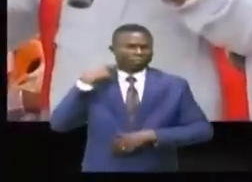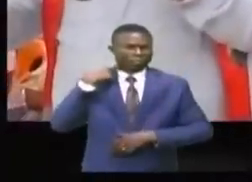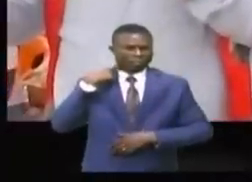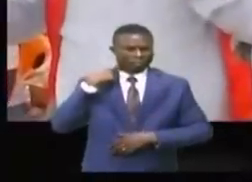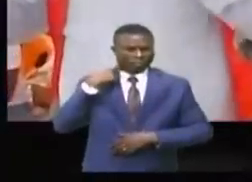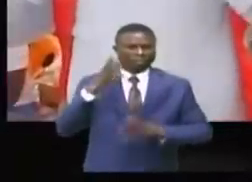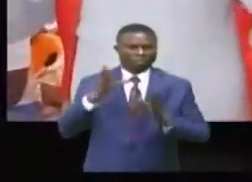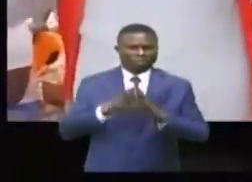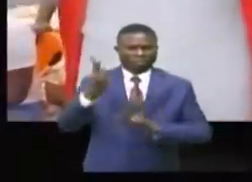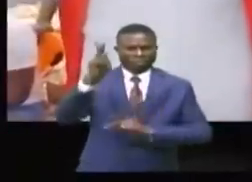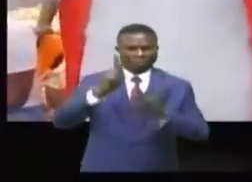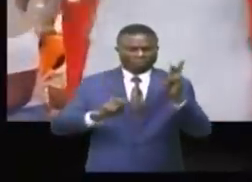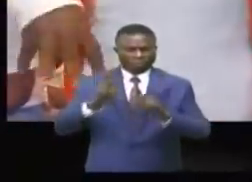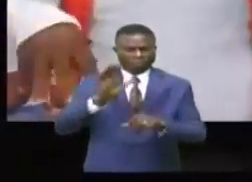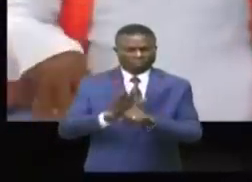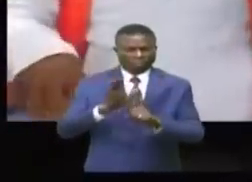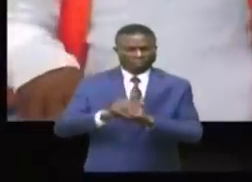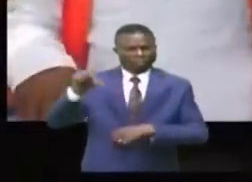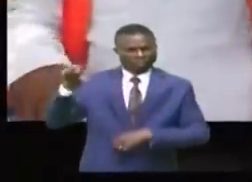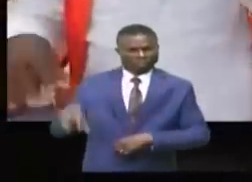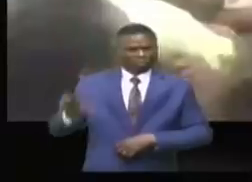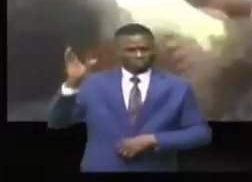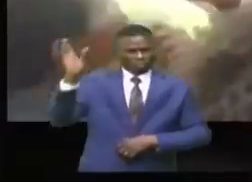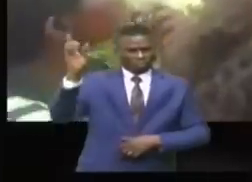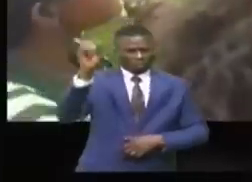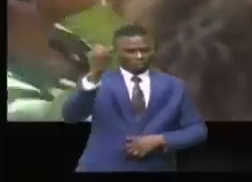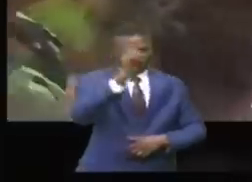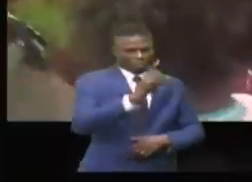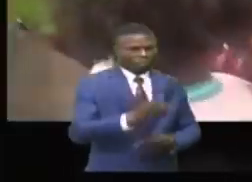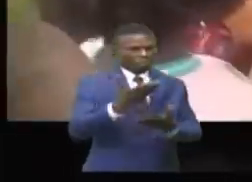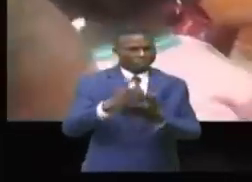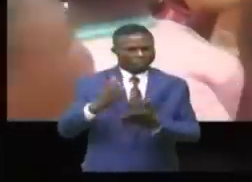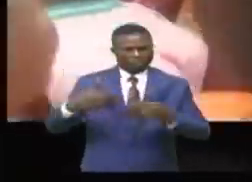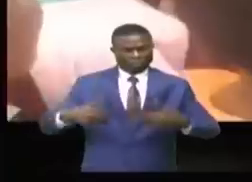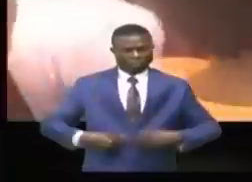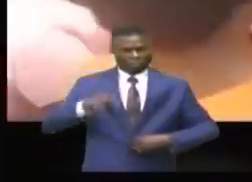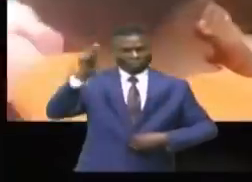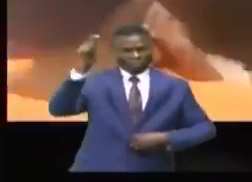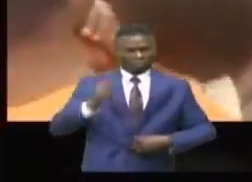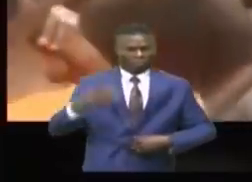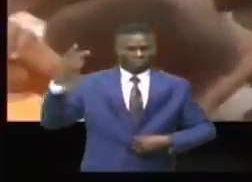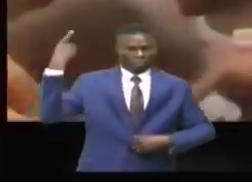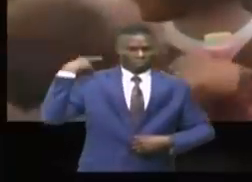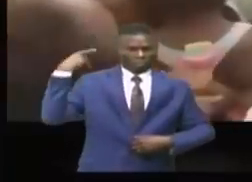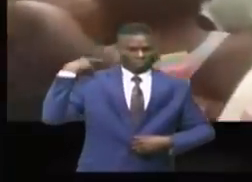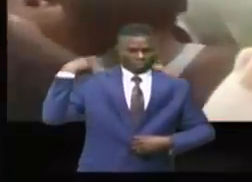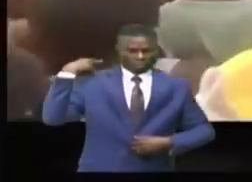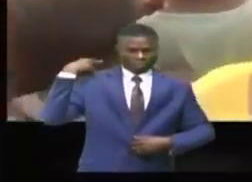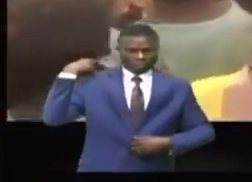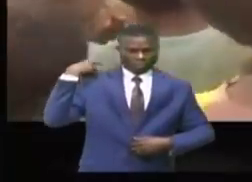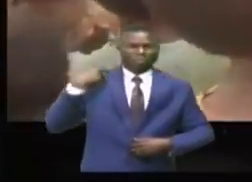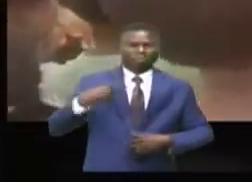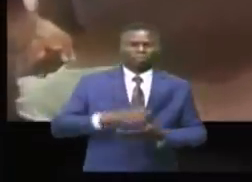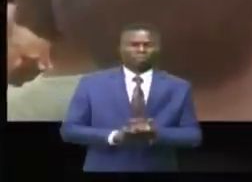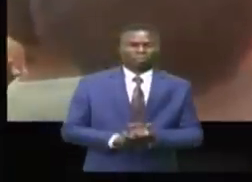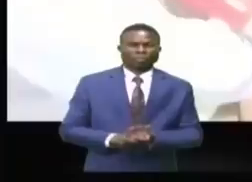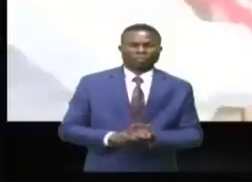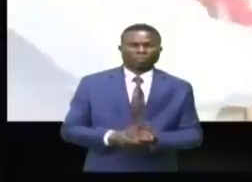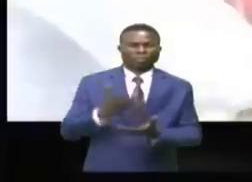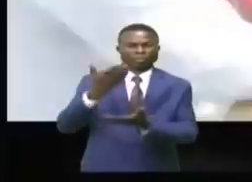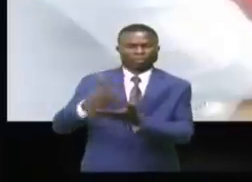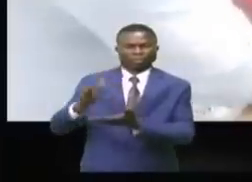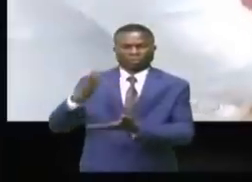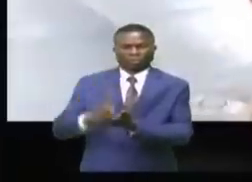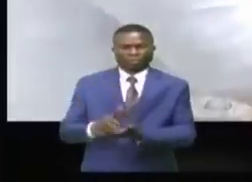ses compatriotes de différents quartiers de la ville de Kenge. Ce jeune leader candidat à la députation nationale dans la ville de Kenge a distribué